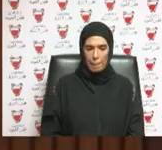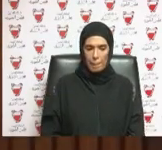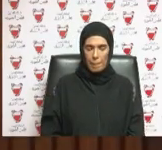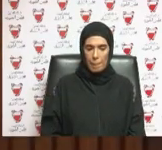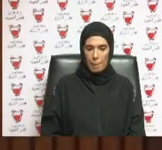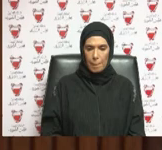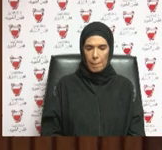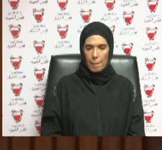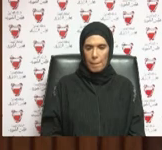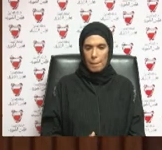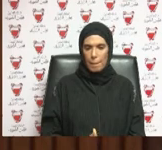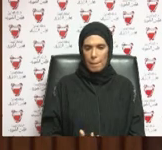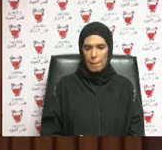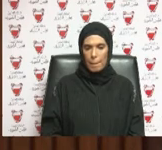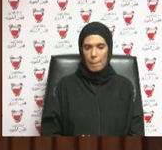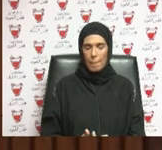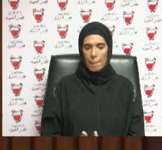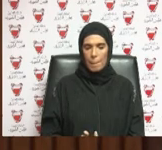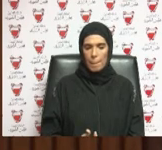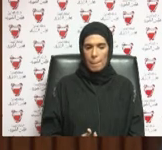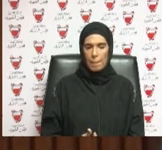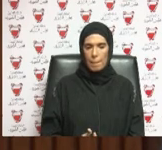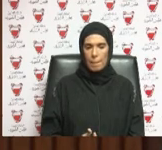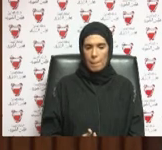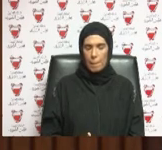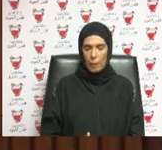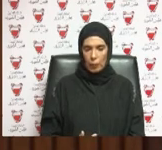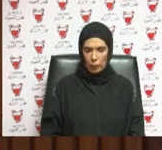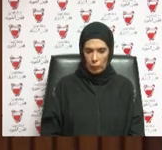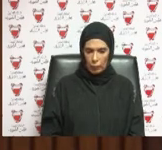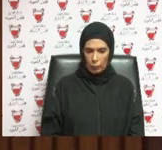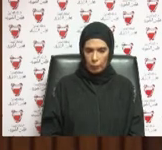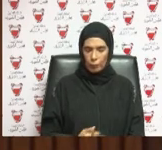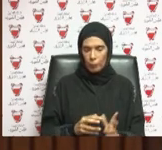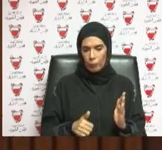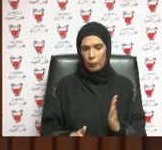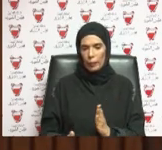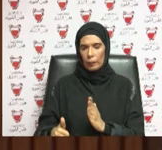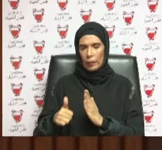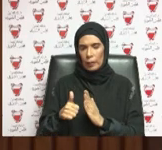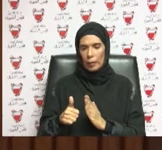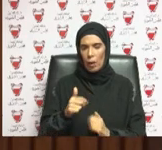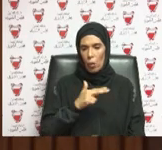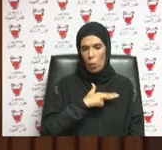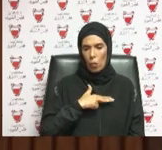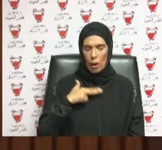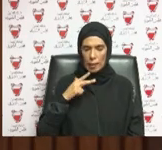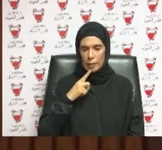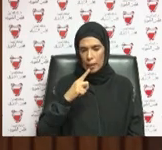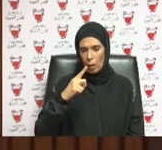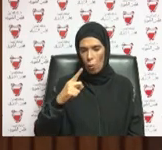معالي الرئيس، صاحب السمو والذي قاد السلطة التنفيذية لعقود طويلة